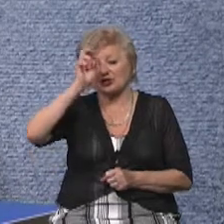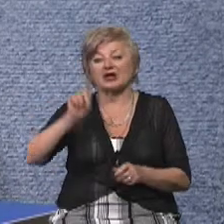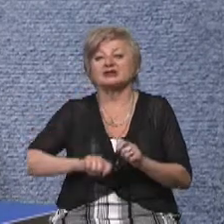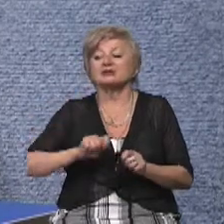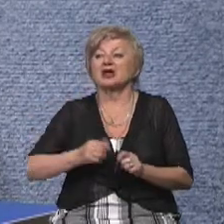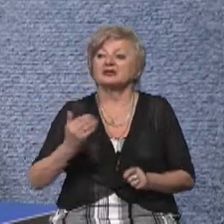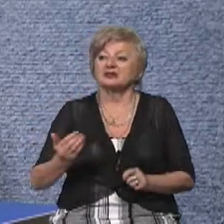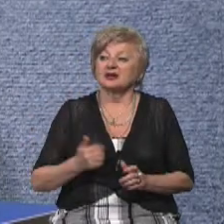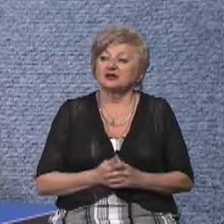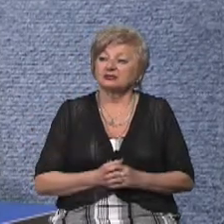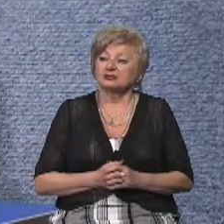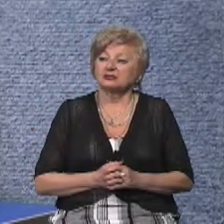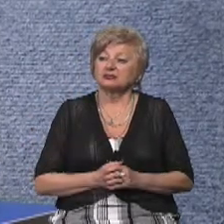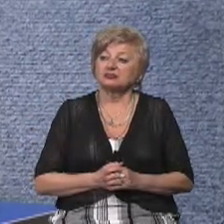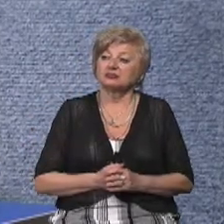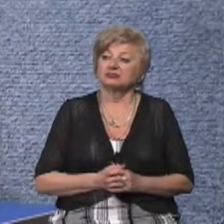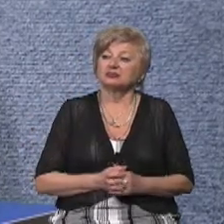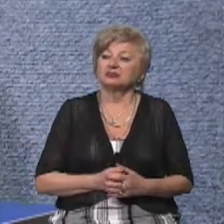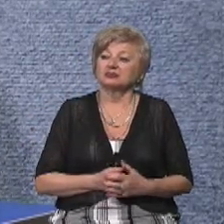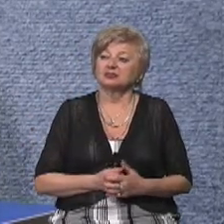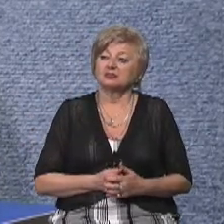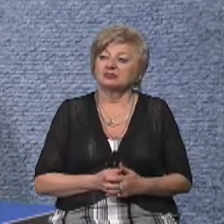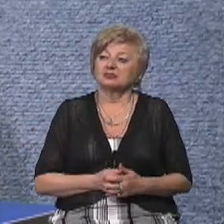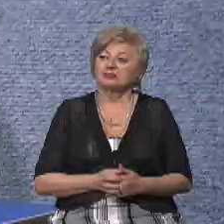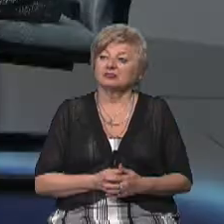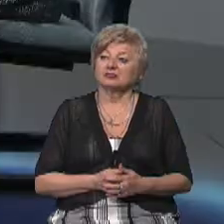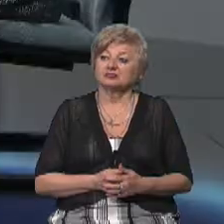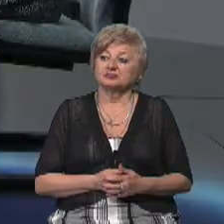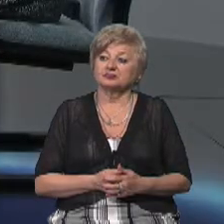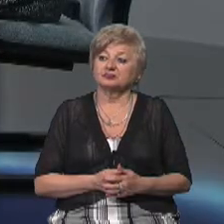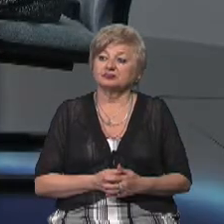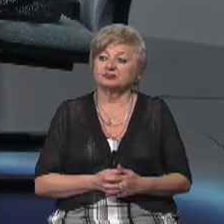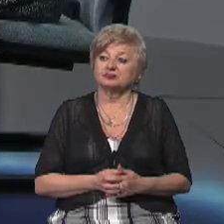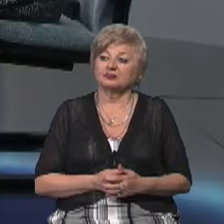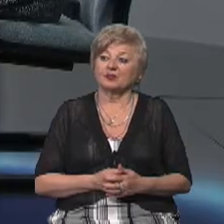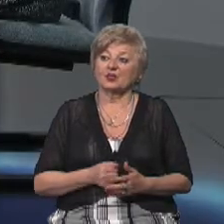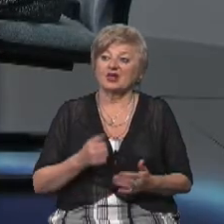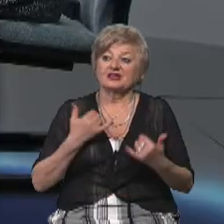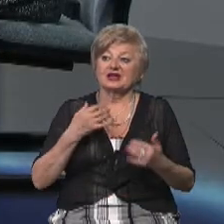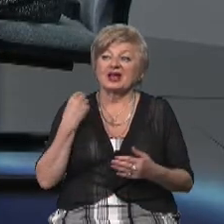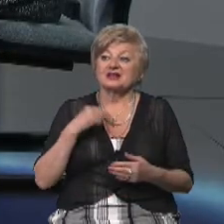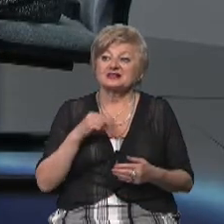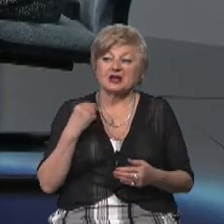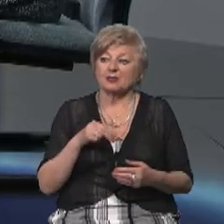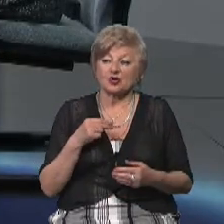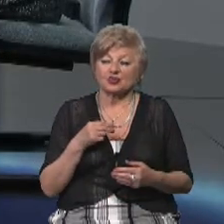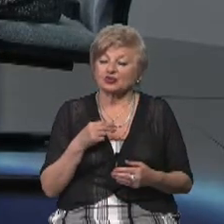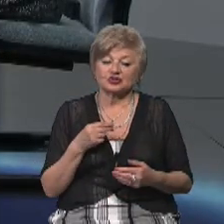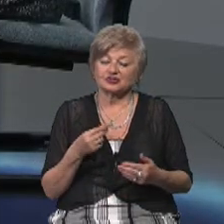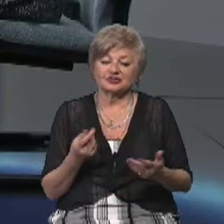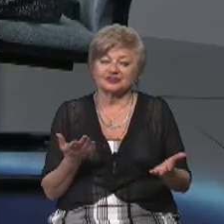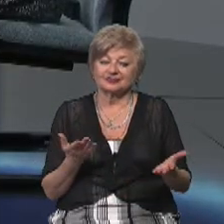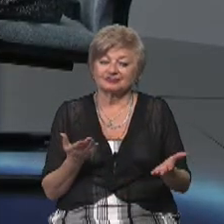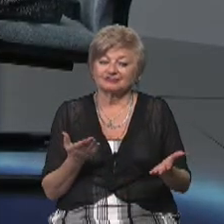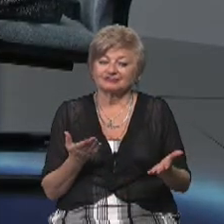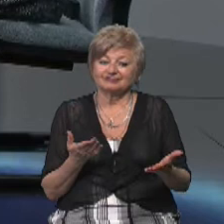Як може карати і заохочувати? Ну, для Запоріжжя заохочування до цього далеко ще.